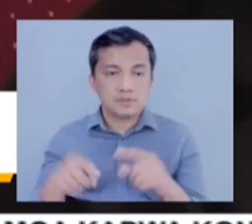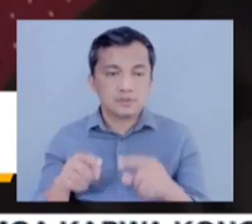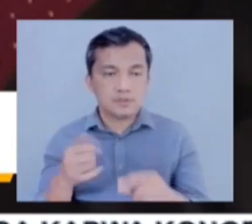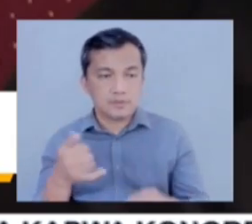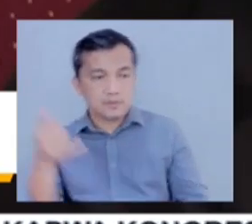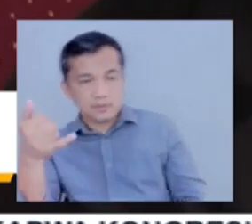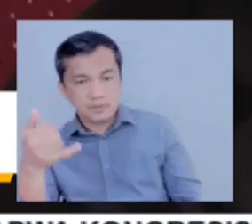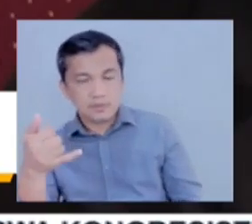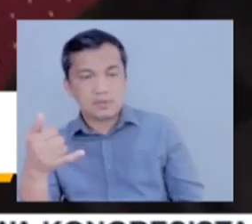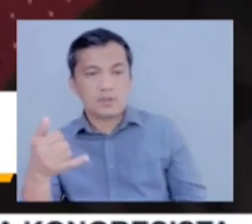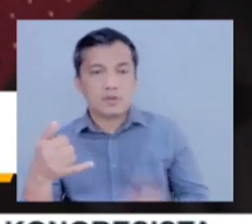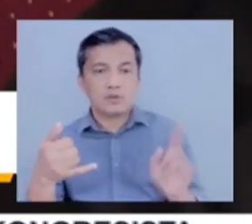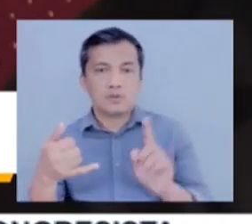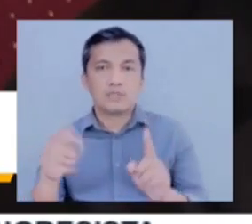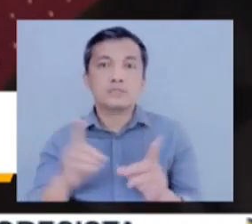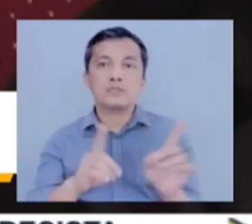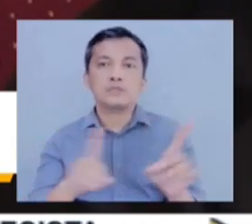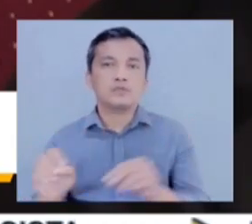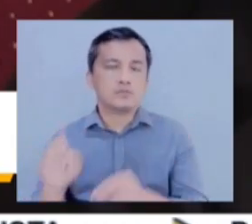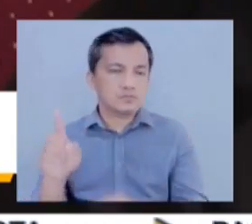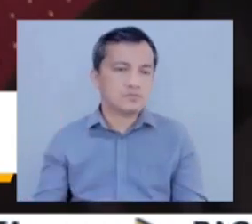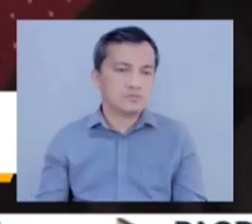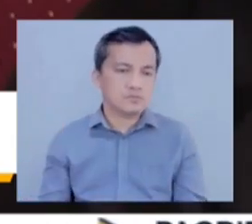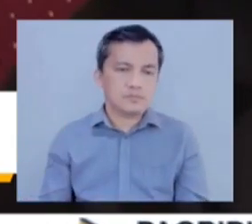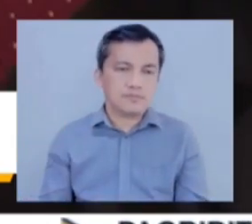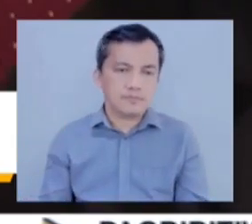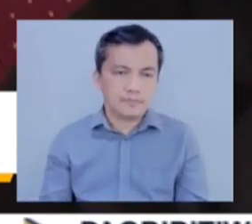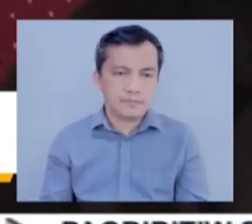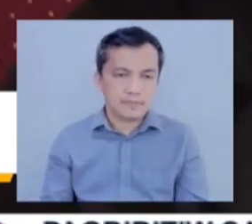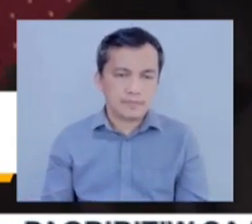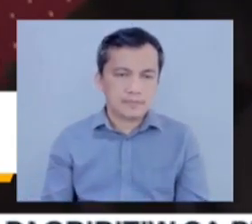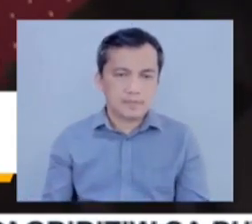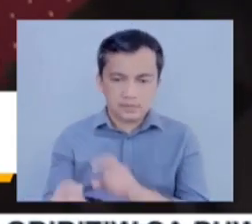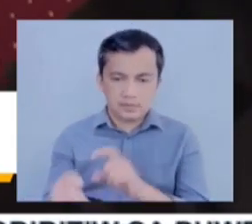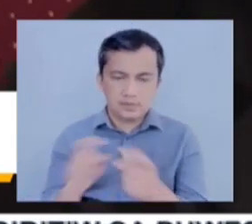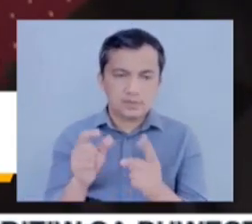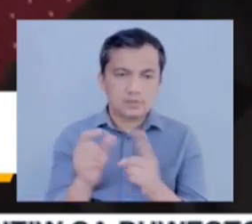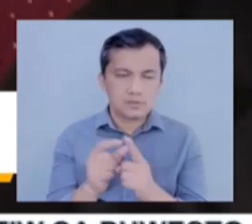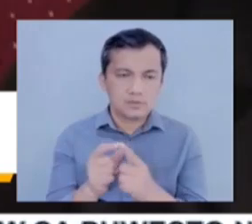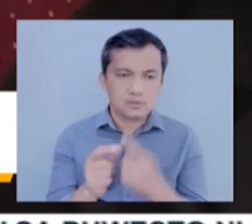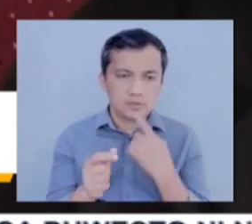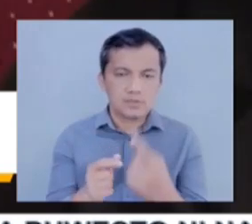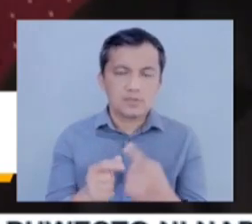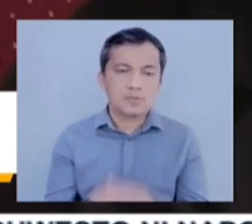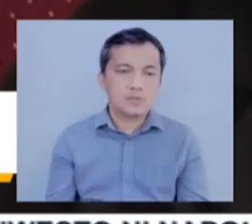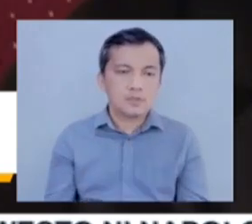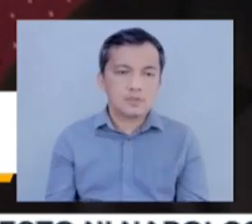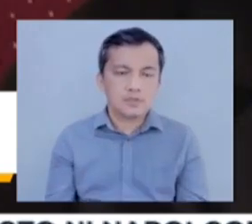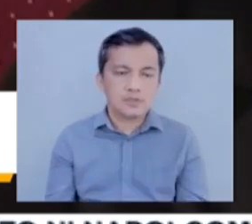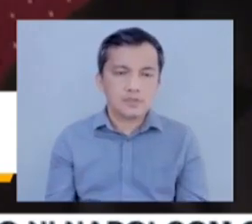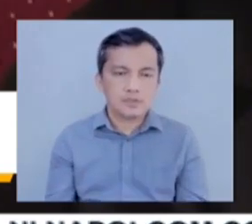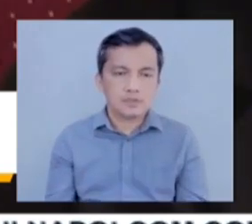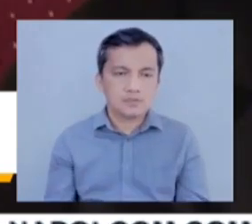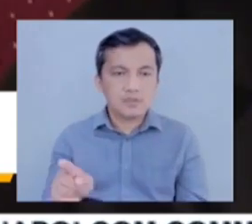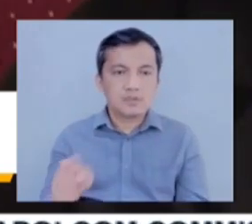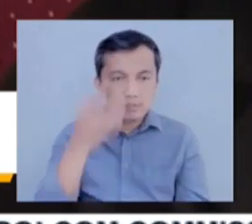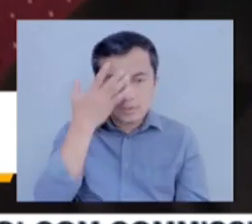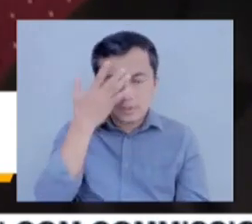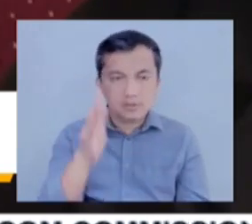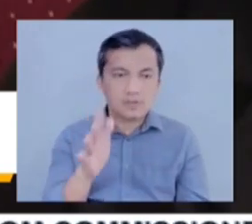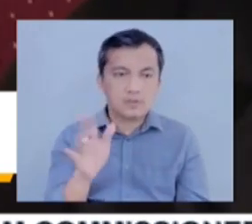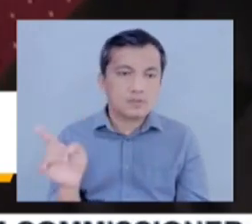what he did. Pero ginawan pa, twinest pa nila yung words saying na sobrang galing niya kasi